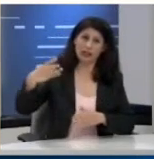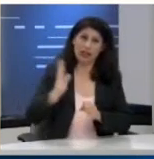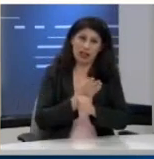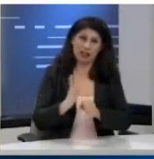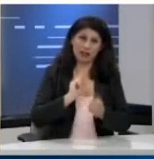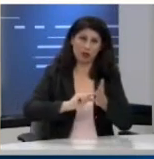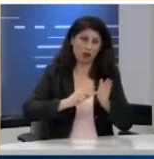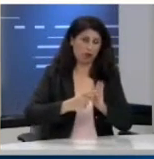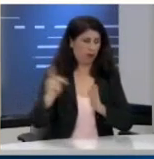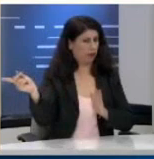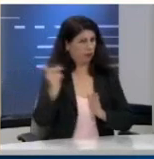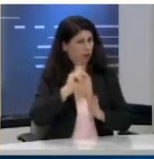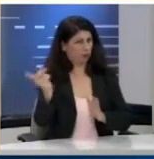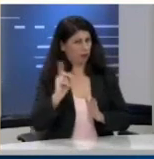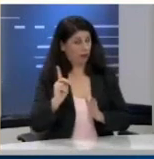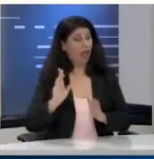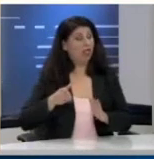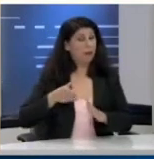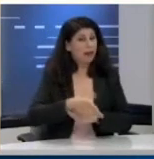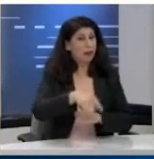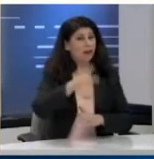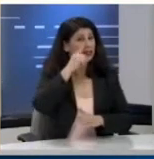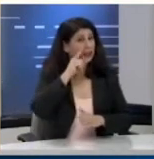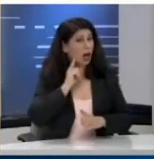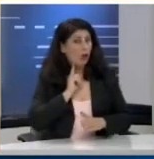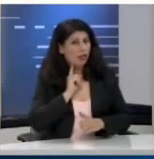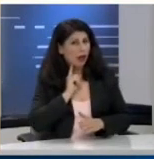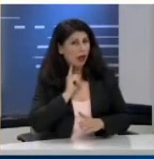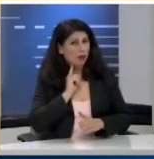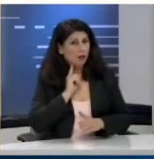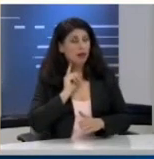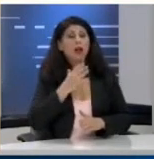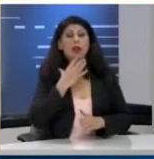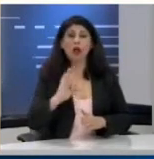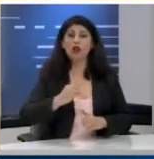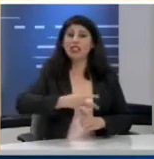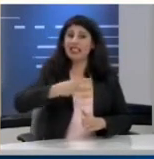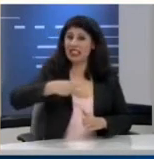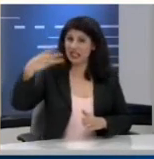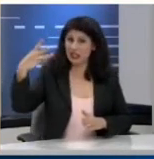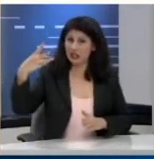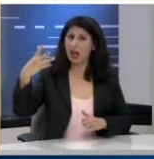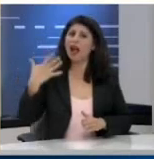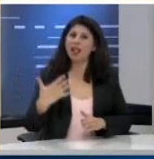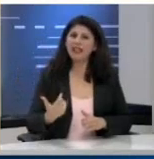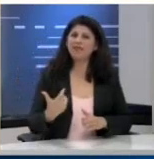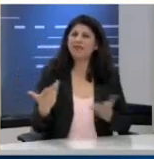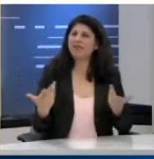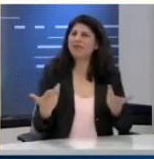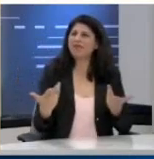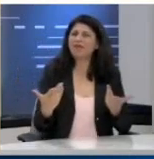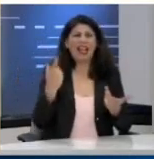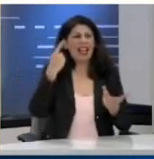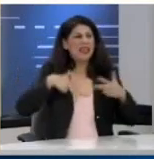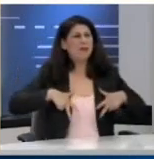την οικονομία. Δεν μπήκαμε σε αυτή την τραγωδία επειδή ο ΣΥΡΙΖΑ είχε ερασιτέχνες υπουργούς